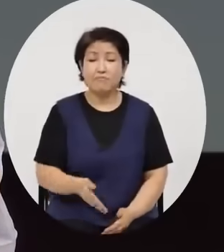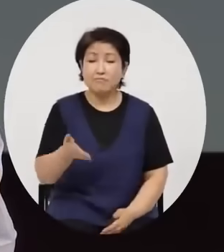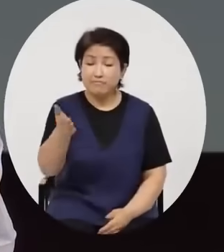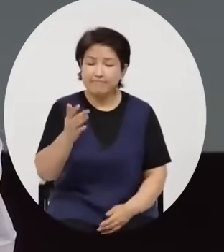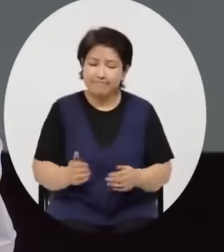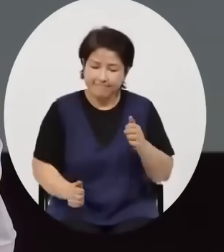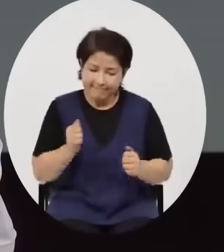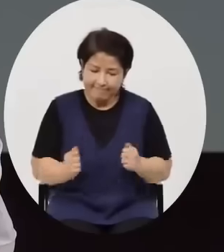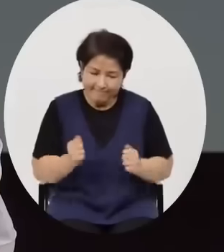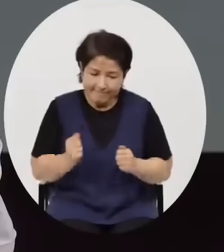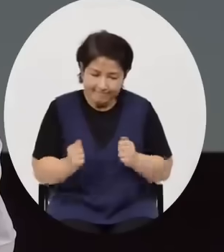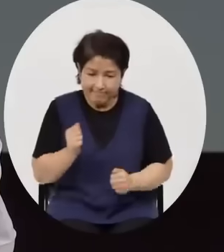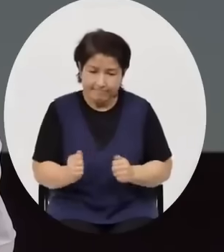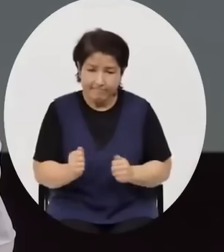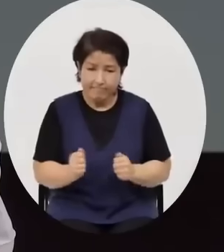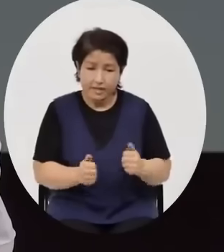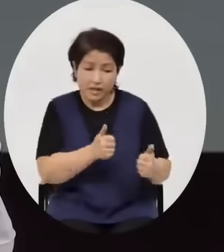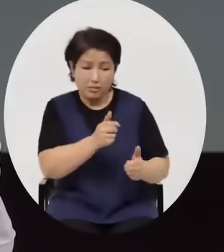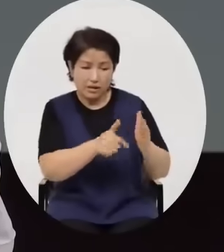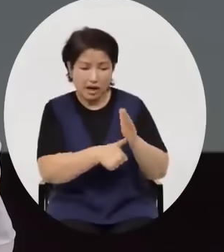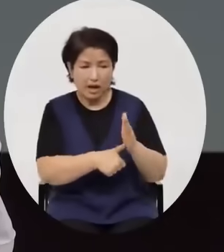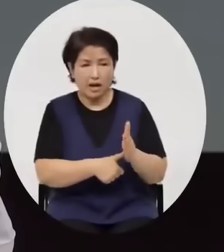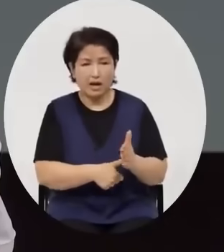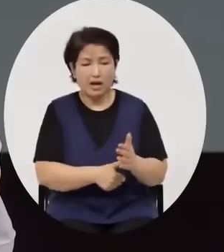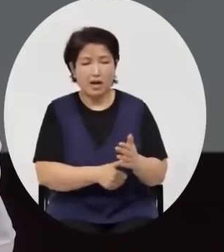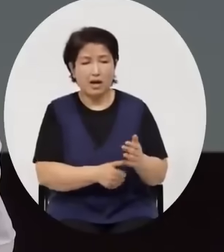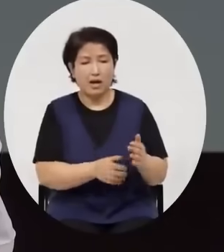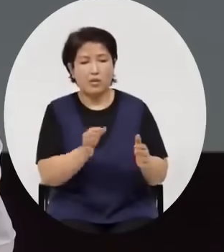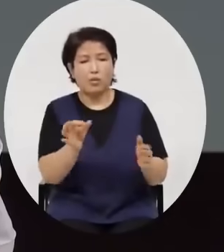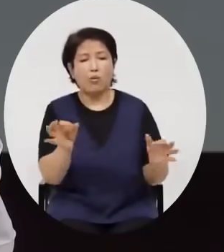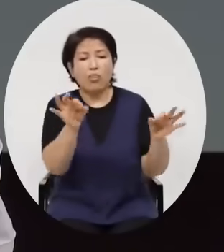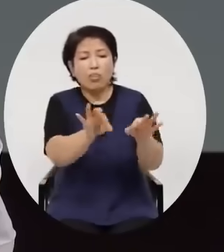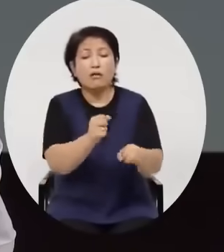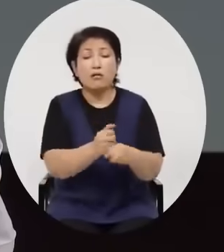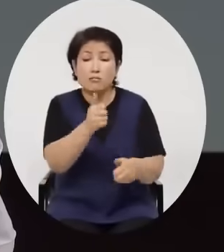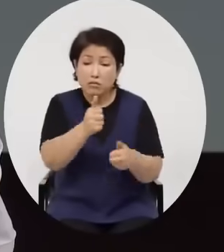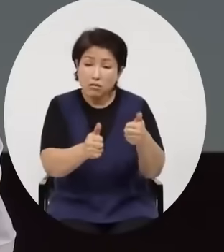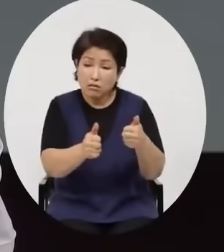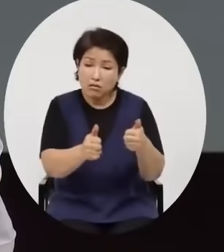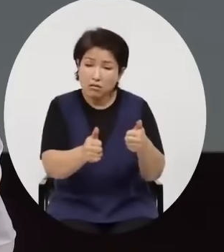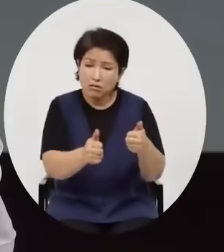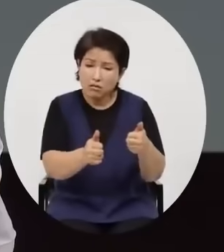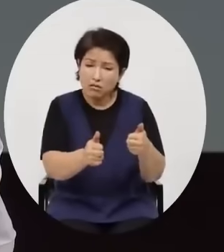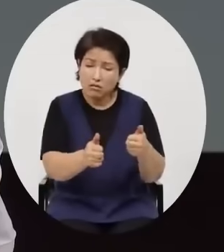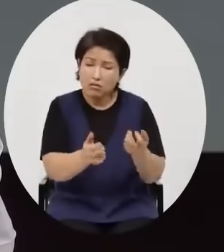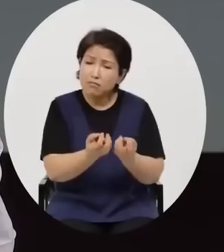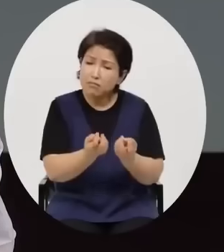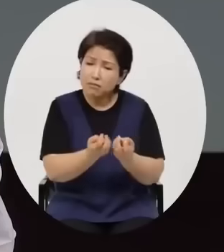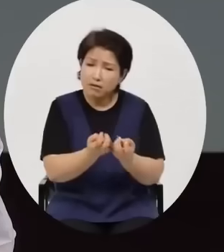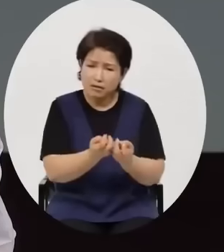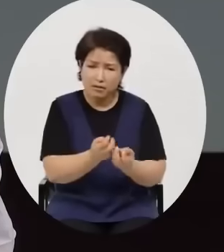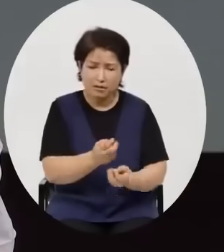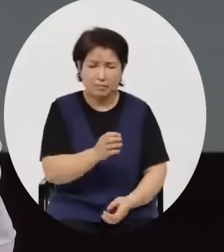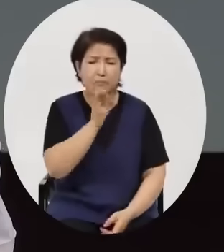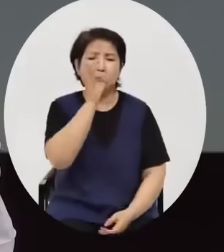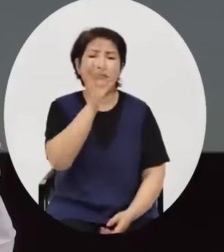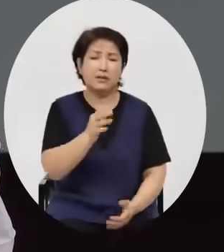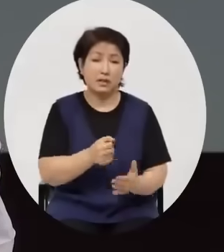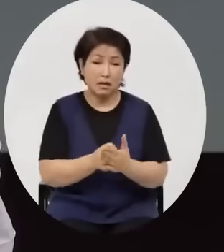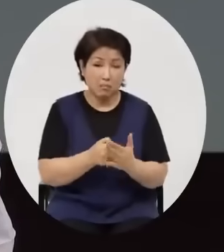자기가 달리기를 하는데 젊은 사람하고 몇초 내기 경쟁을 하면 될까 안 될까? 안 되죠.